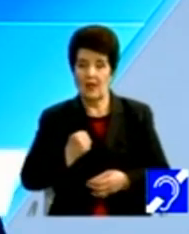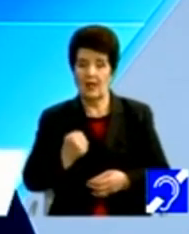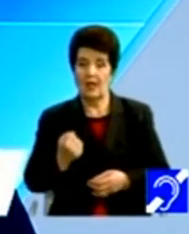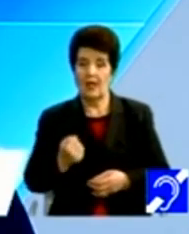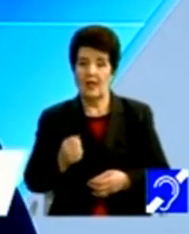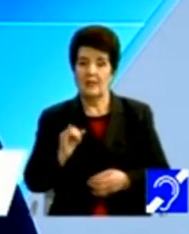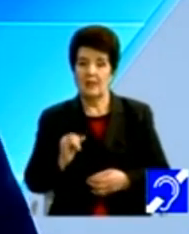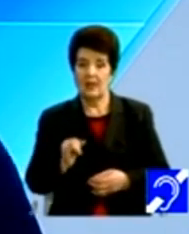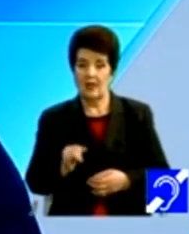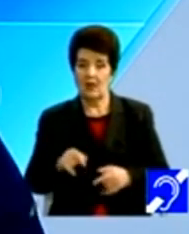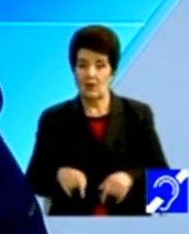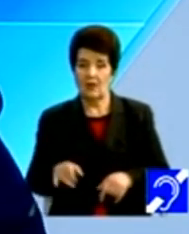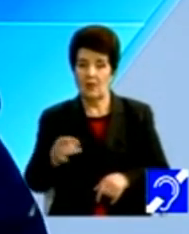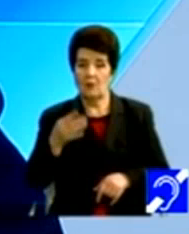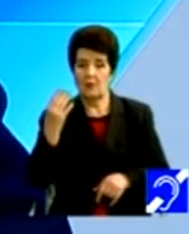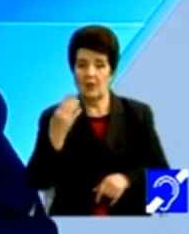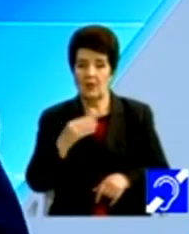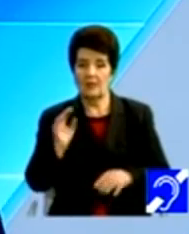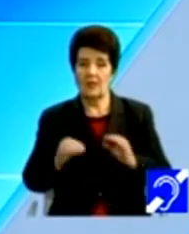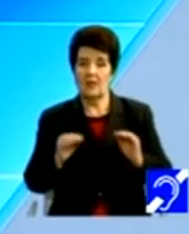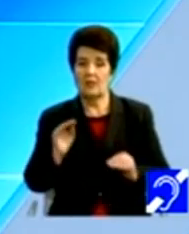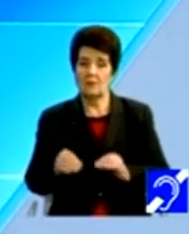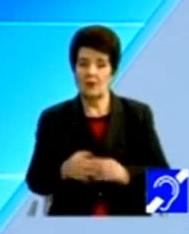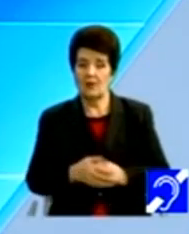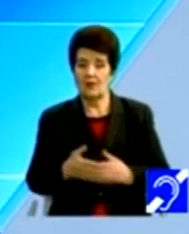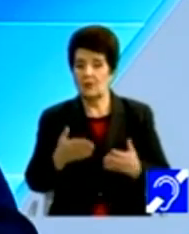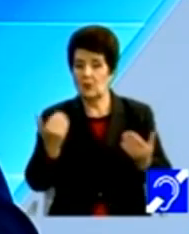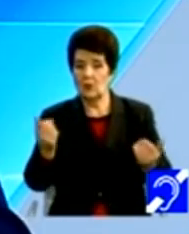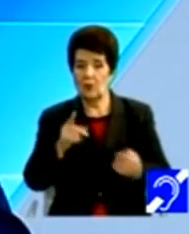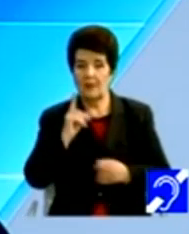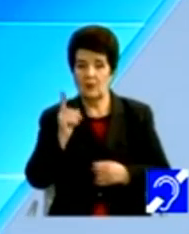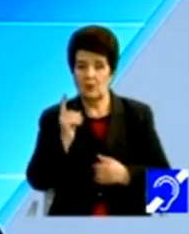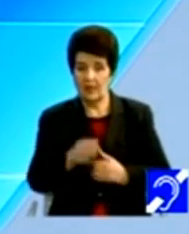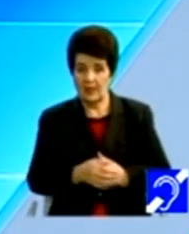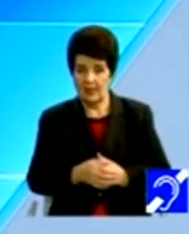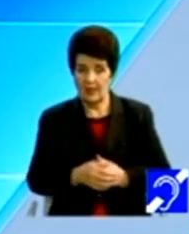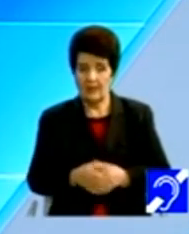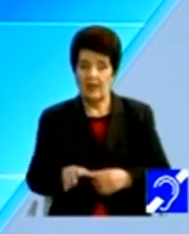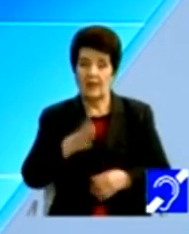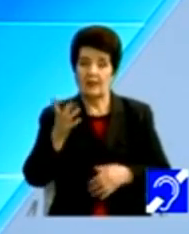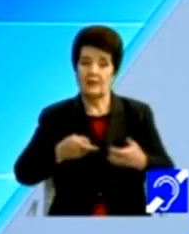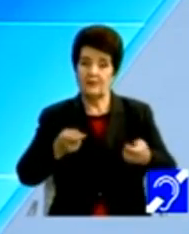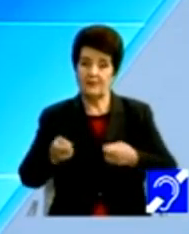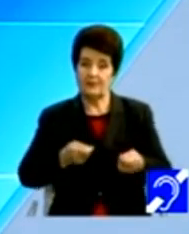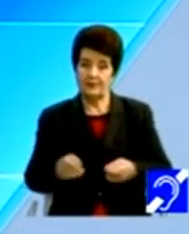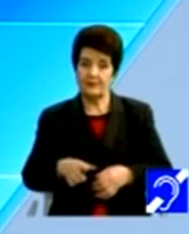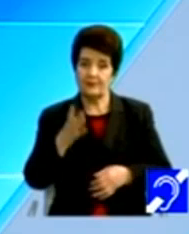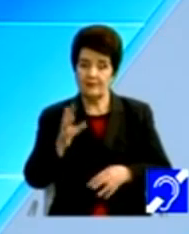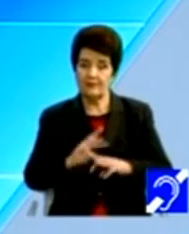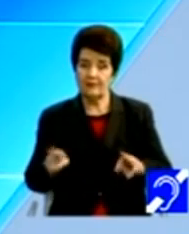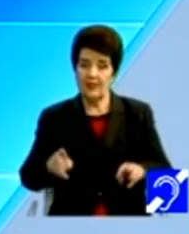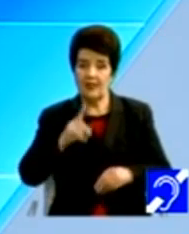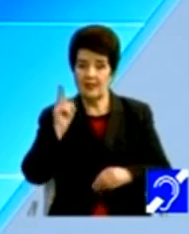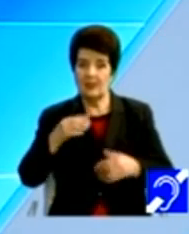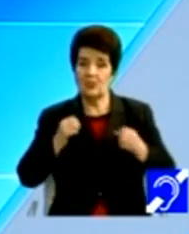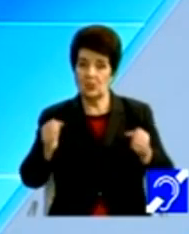Republica Moldova nu avem elaborate politici pentru tineret. Că dacă atunci când eram la guvernare, era Ministerul Tineretului